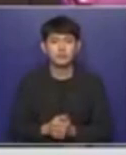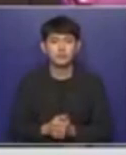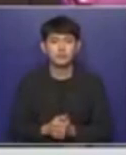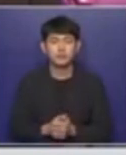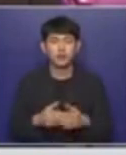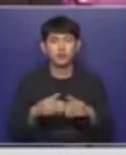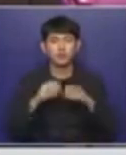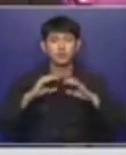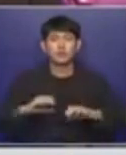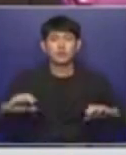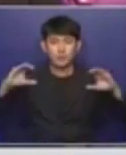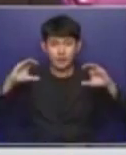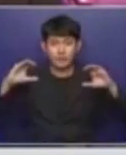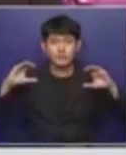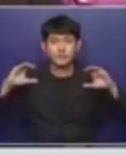คณะรัฐบาล